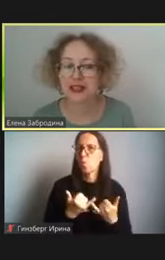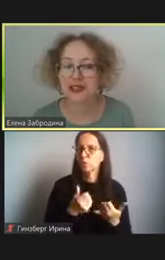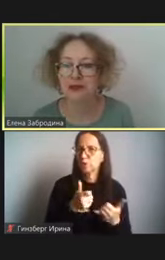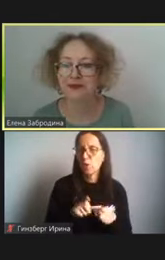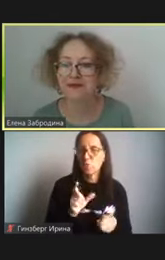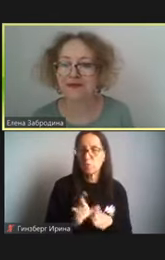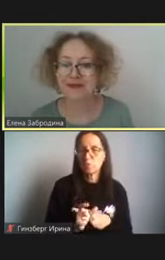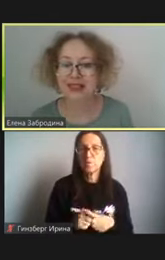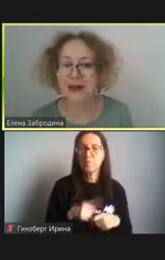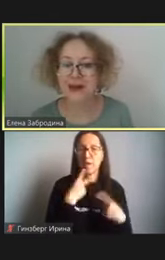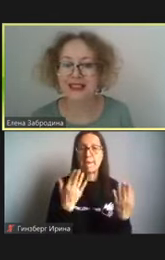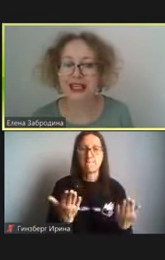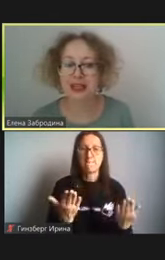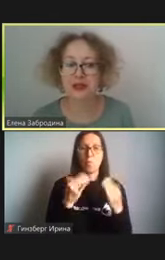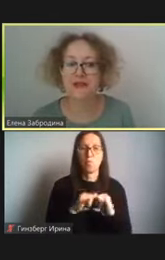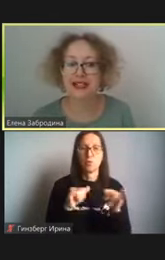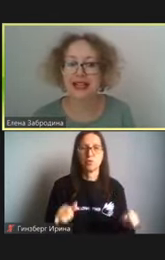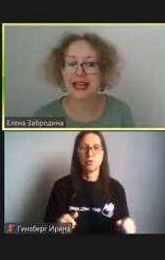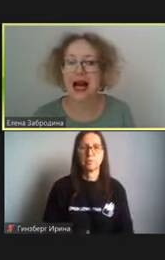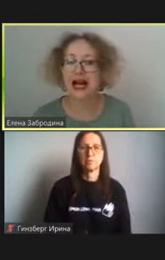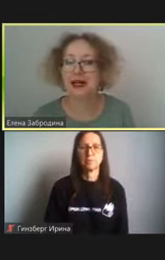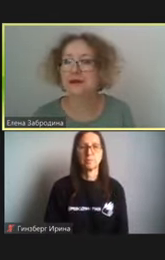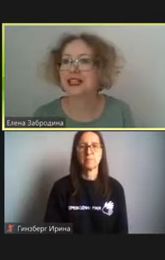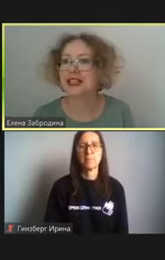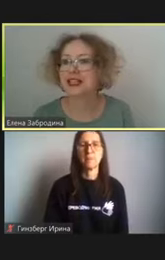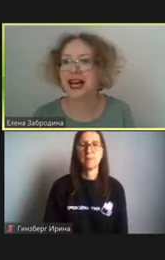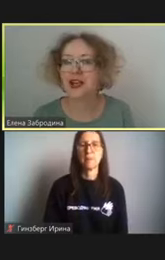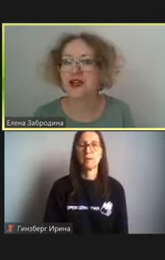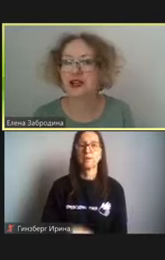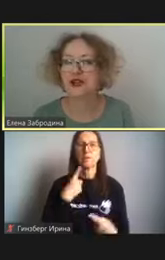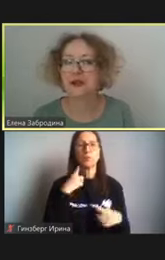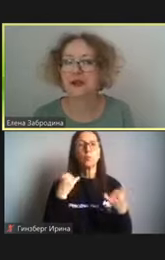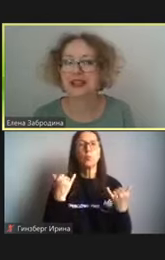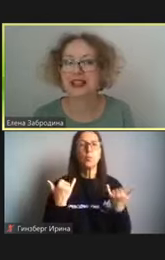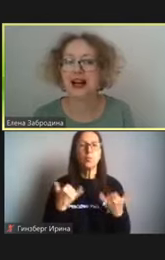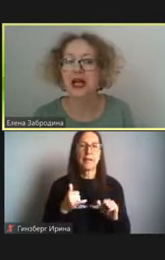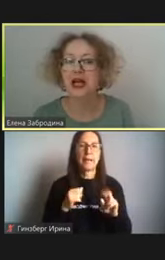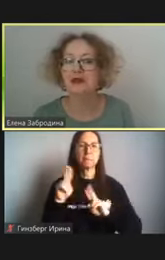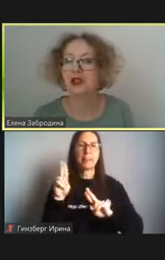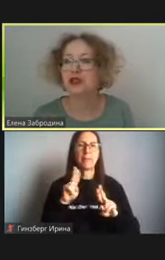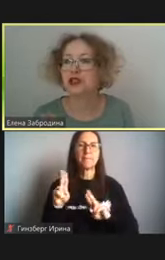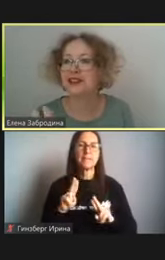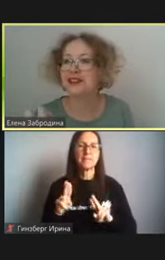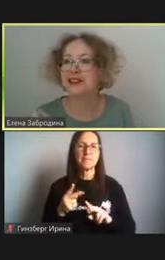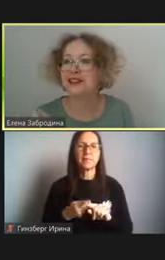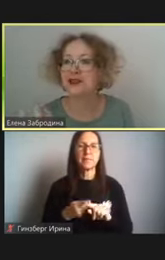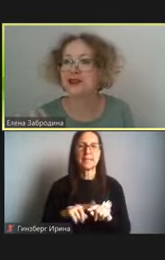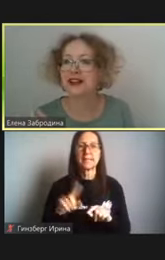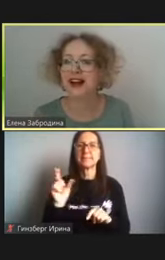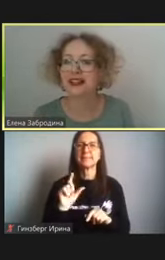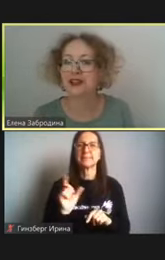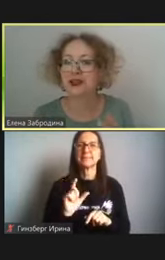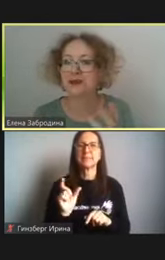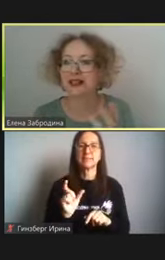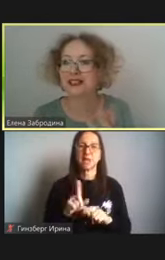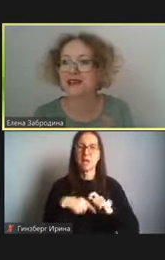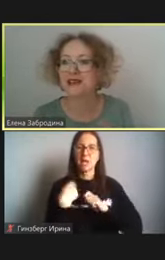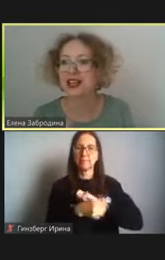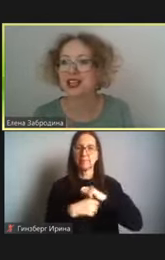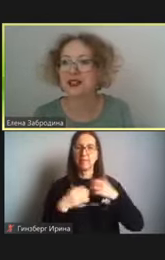сейчас подойду к портрету. Посмотрите, как потрясающе он написал вот эту синюю ткань,